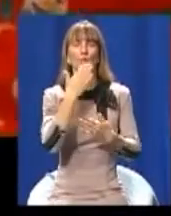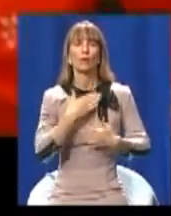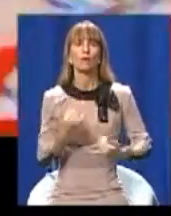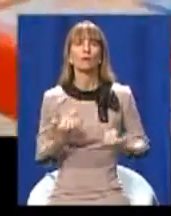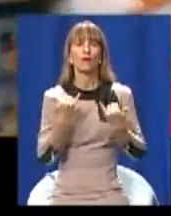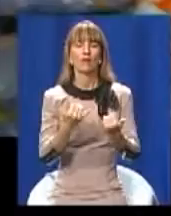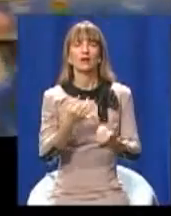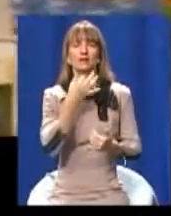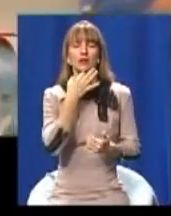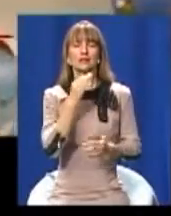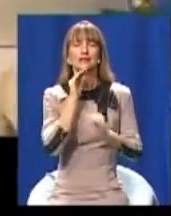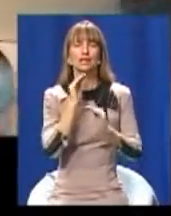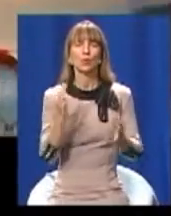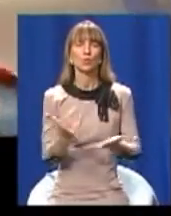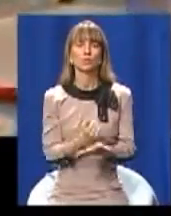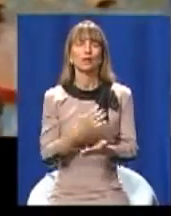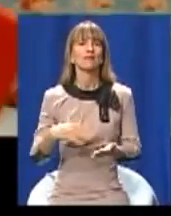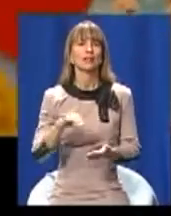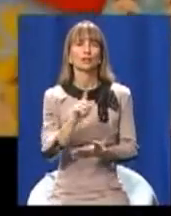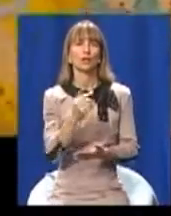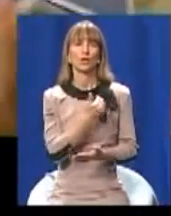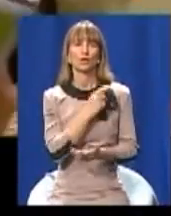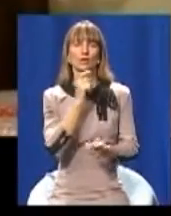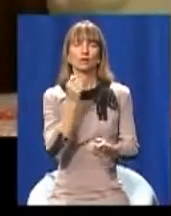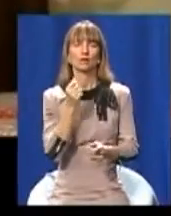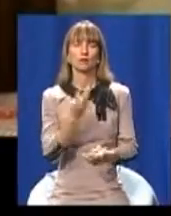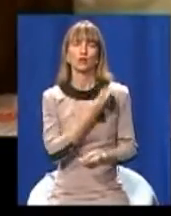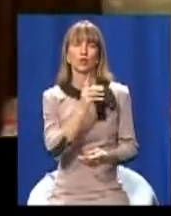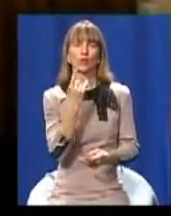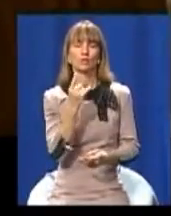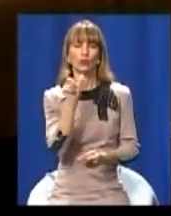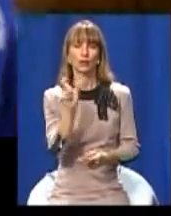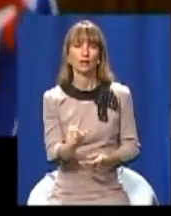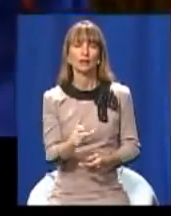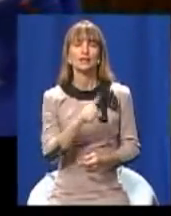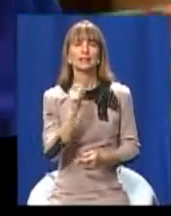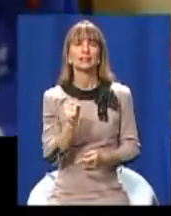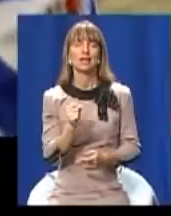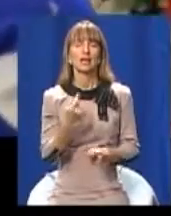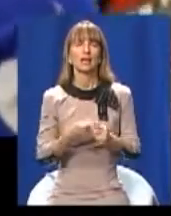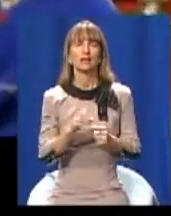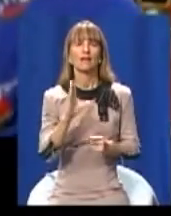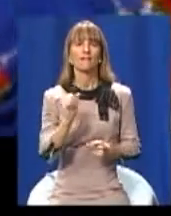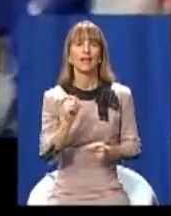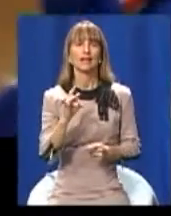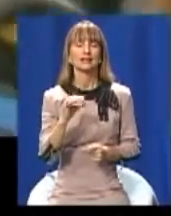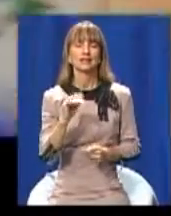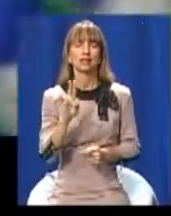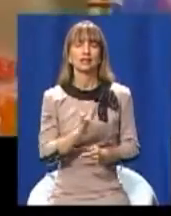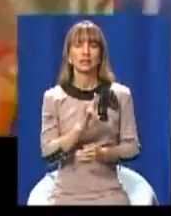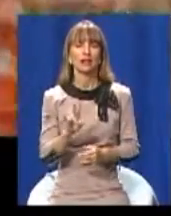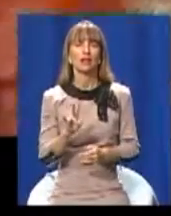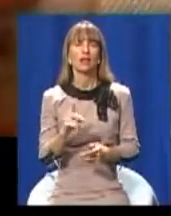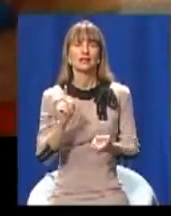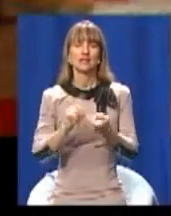захоплення, затишок, успіх – все це те, що ви хочете побажати людині. За християнською версією дарувати подарунки на Новий рік пов'язане з